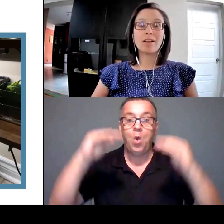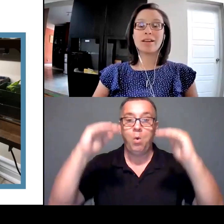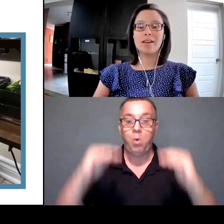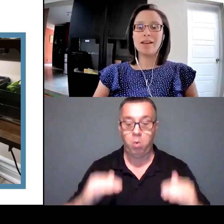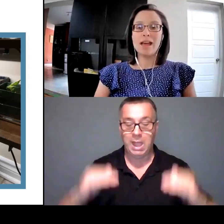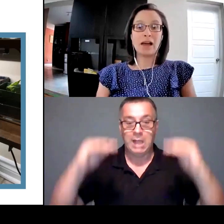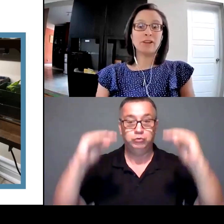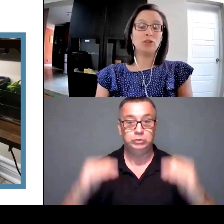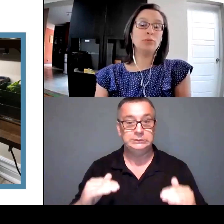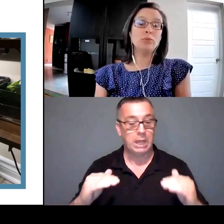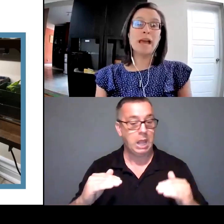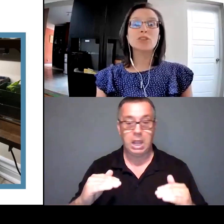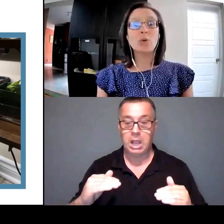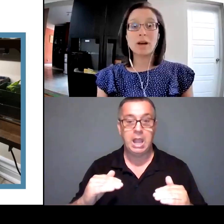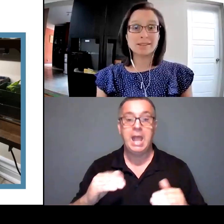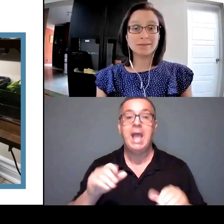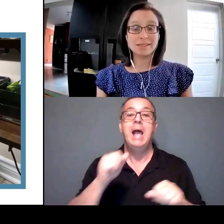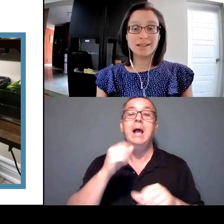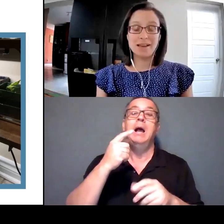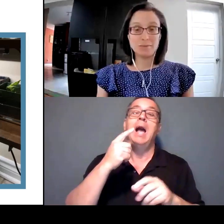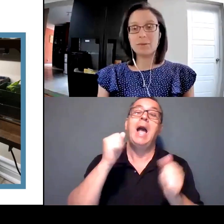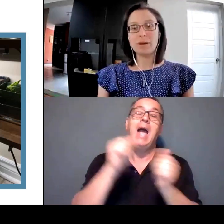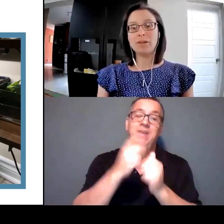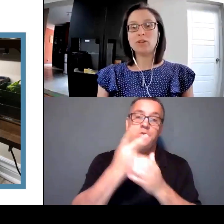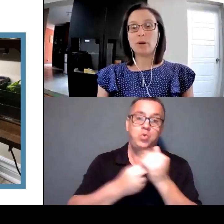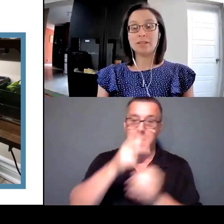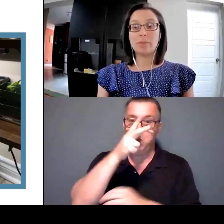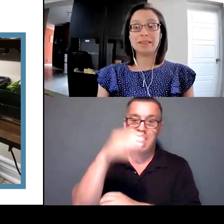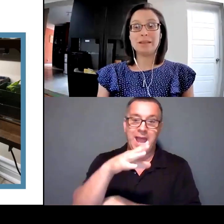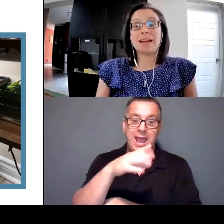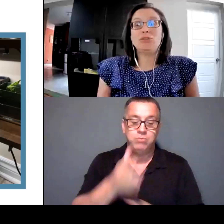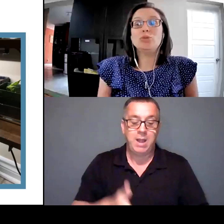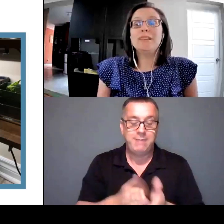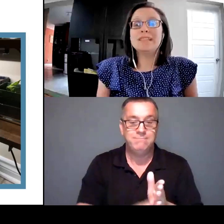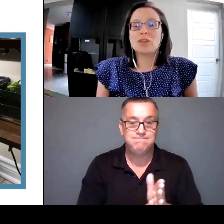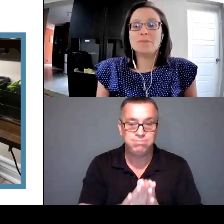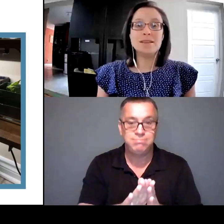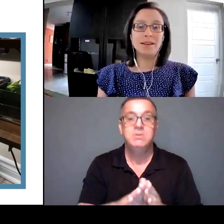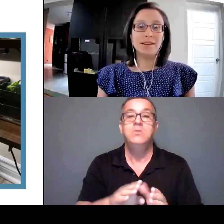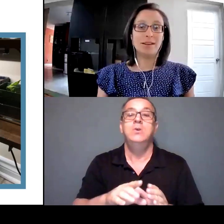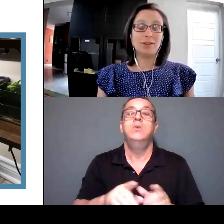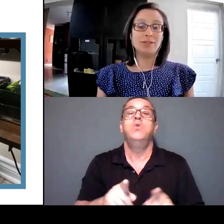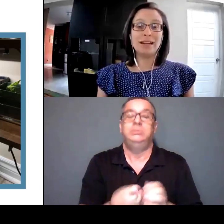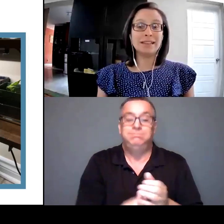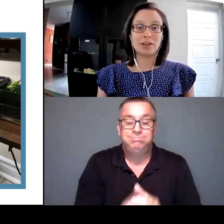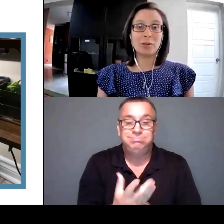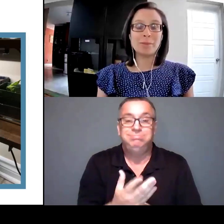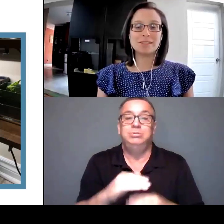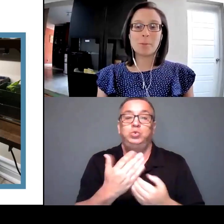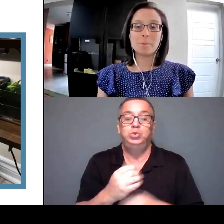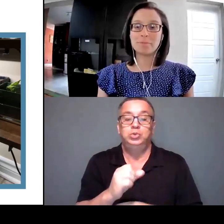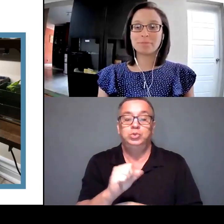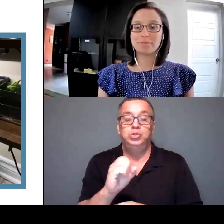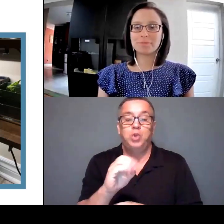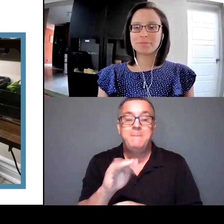hauteur avec double lumière de croissance. Puis ça me permet de démarrer tous mes semis de l'intérieur de ma